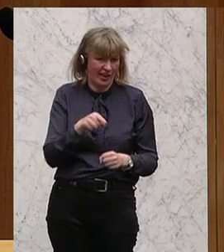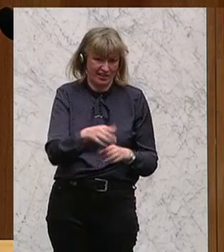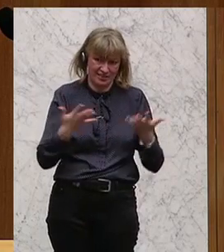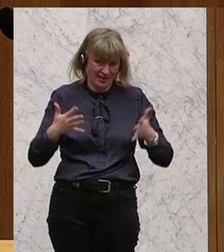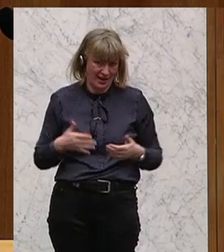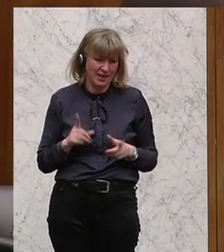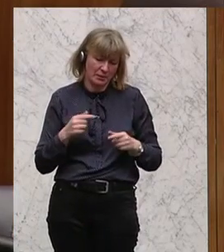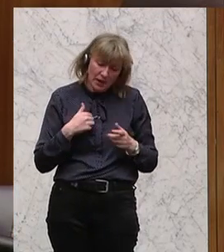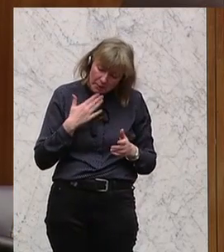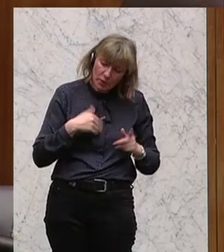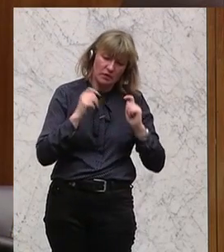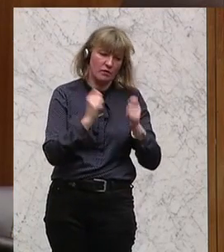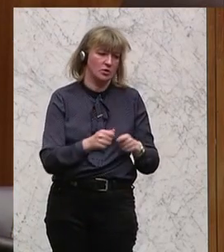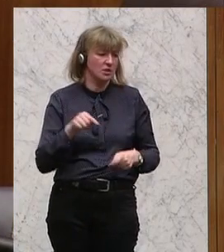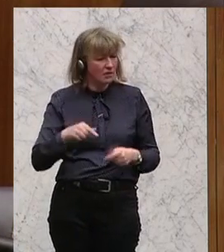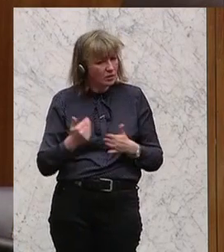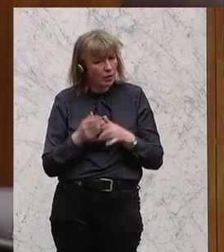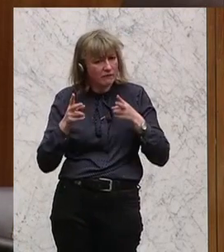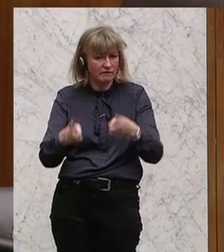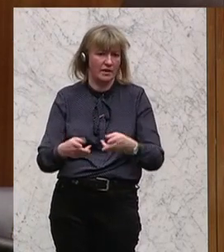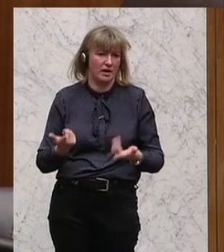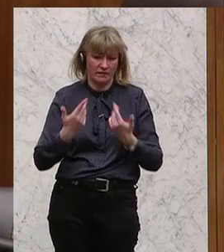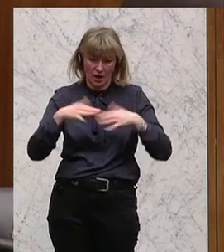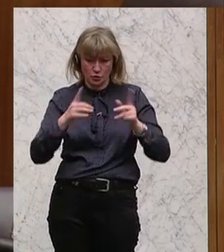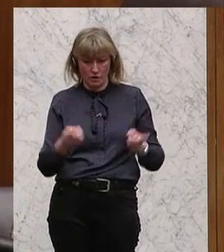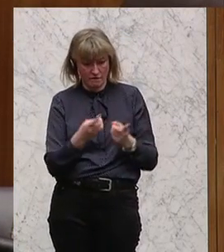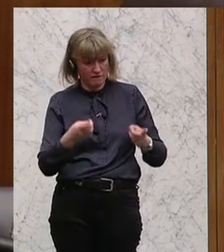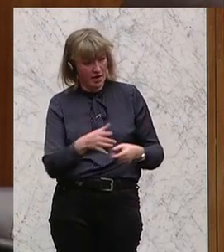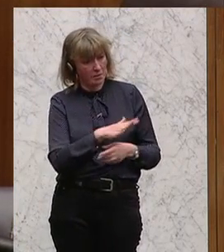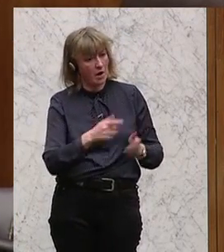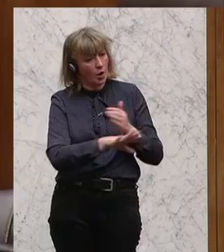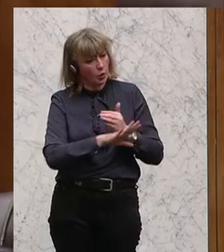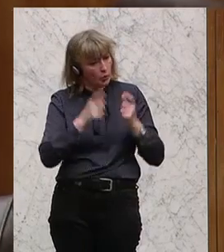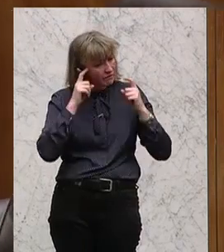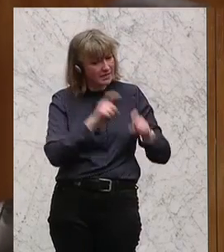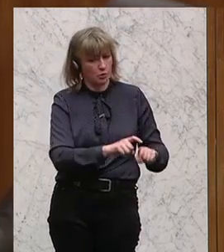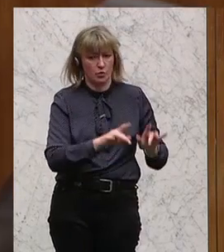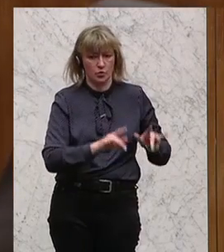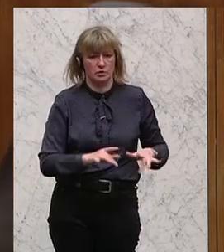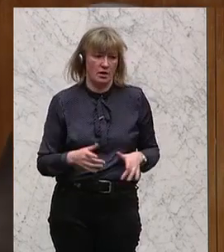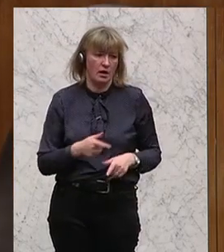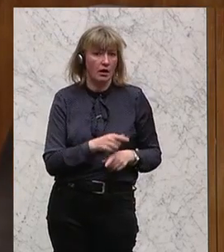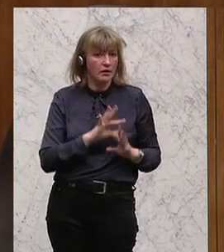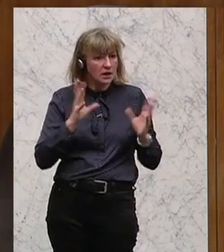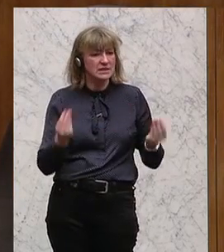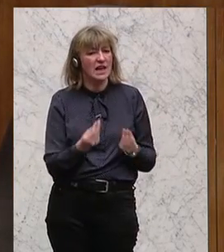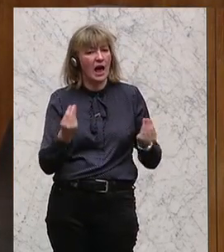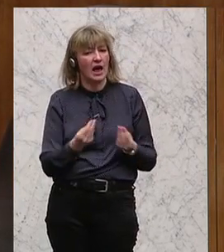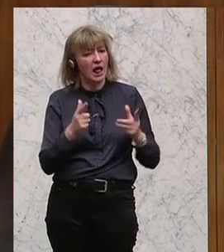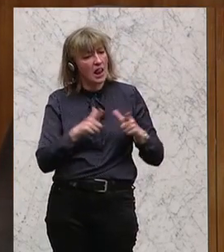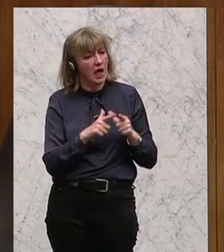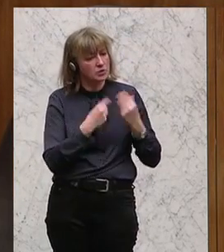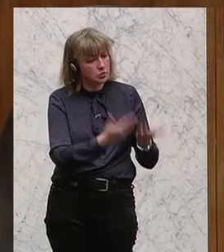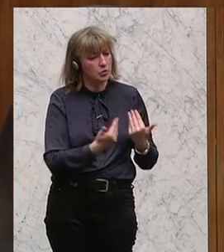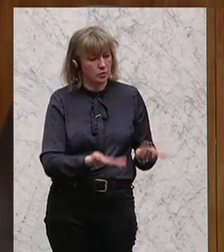Aber ich würde einfach vorschlagen, auch hier einen neuen Weg zu gehen. Die Asylwerber sind in der Grundversorgung. Sie werden großteils mit Sachleistungen